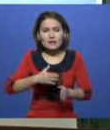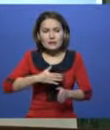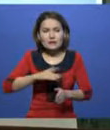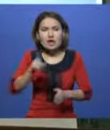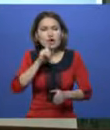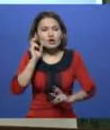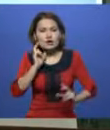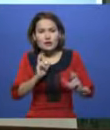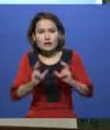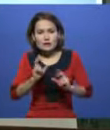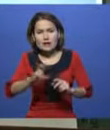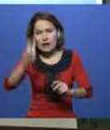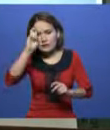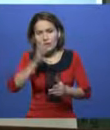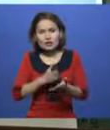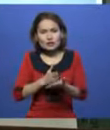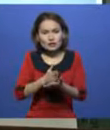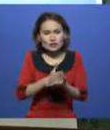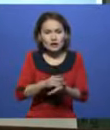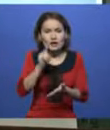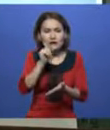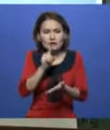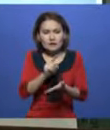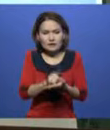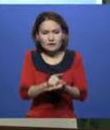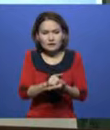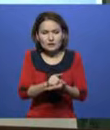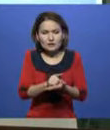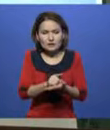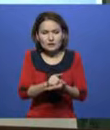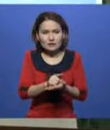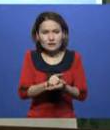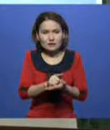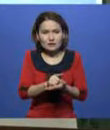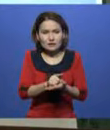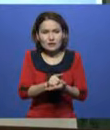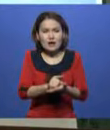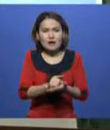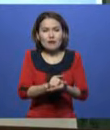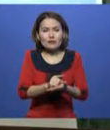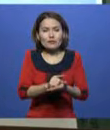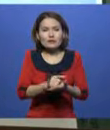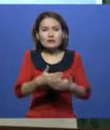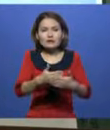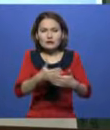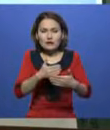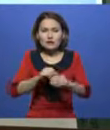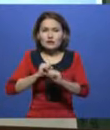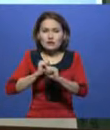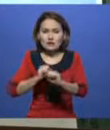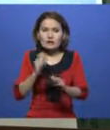мүшелері және де мына бүгінгі жиынға қатысып отқан жастар, студенттерді адамгершілікке,